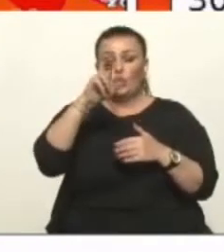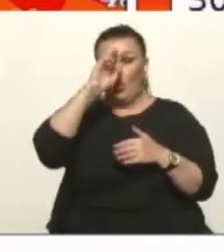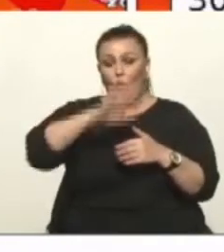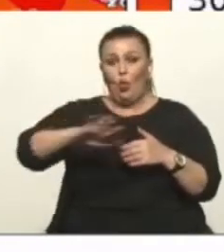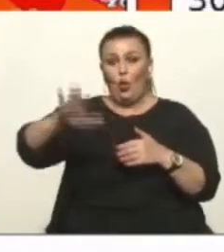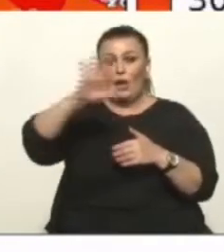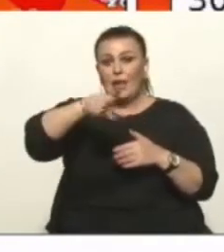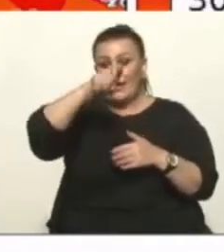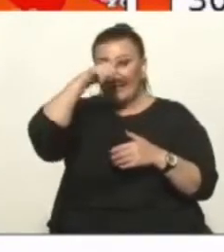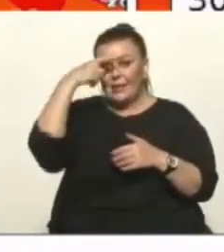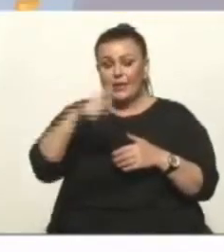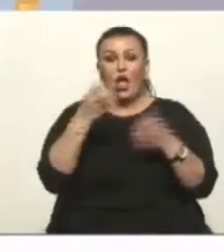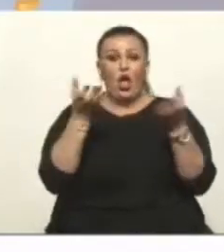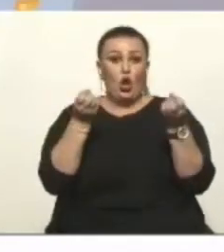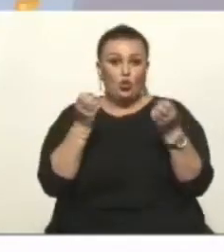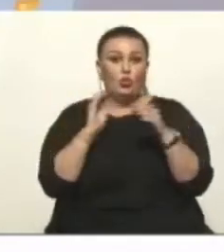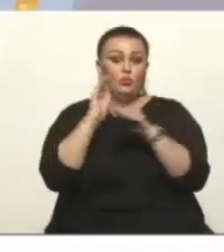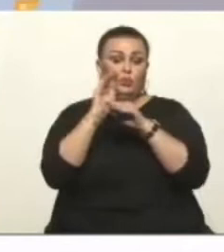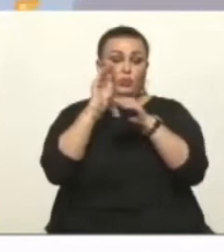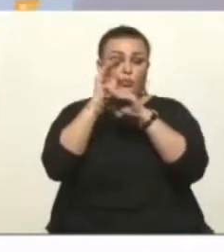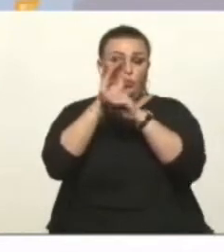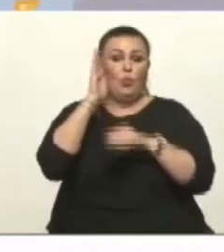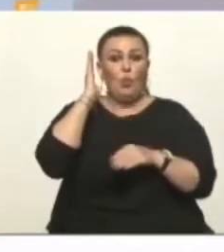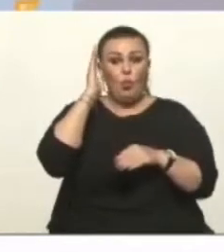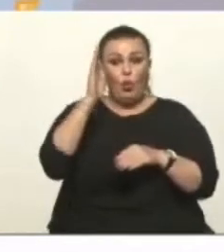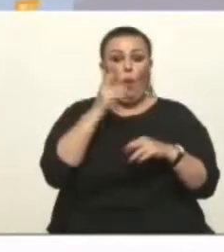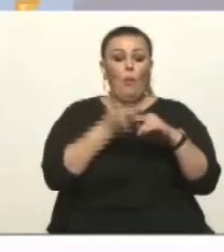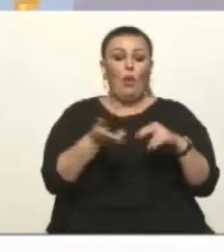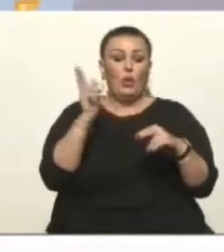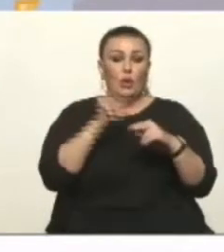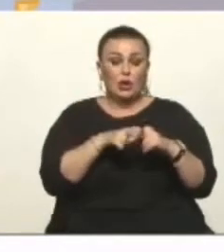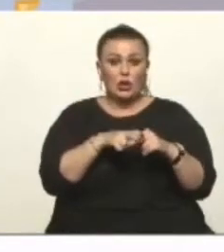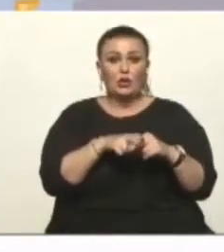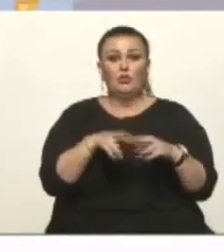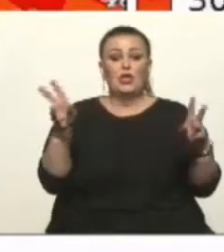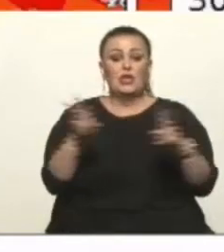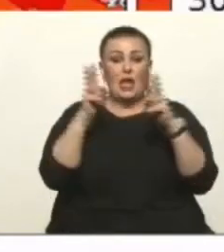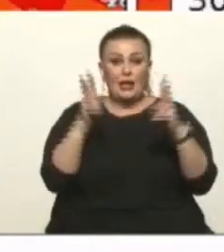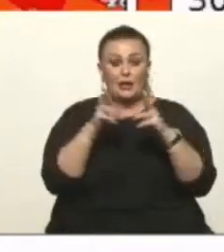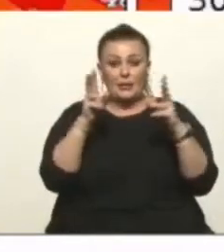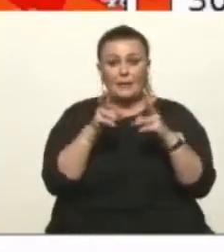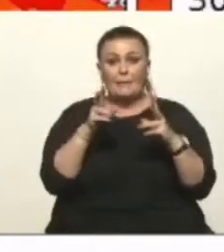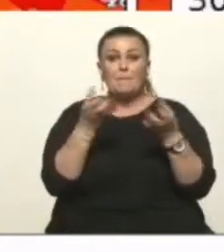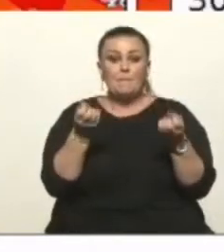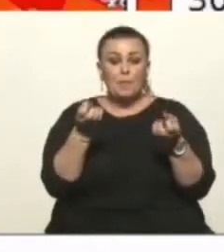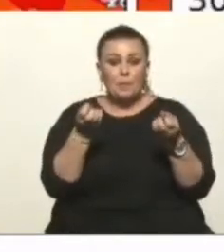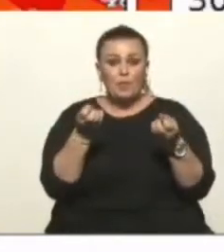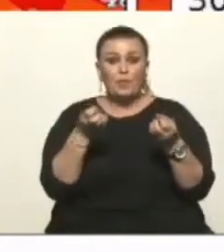hava istiliyi getdikcə daha da artacaq və elə ona görə də hər yanğınların daha